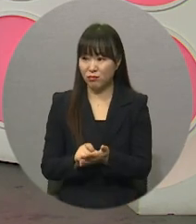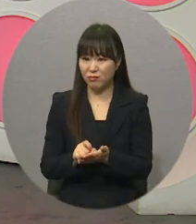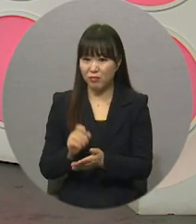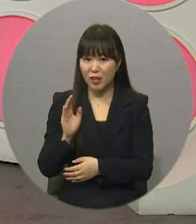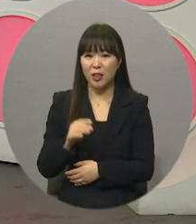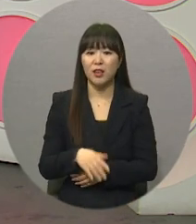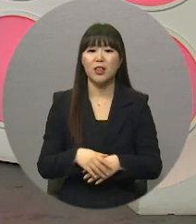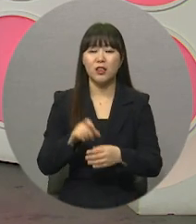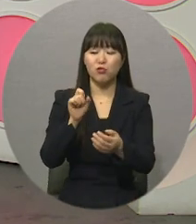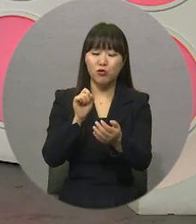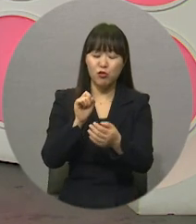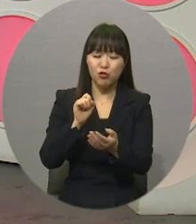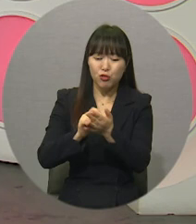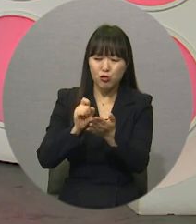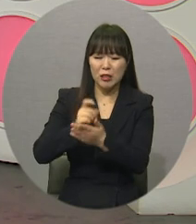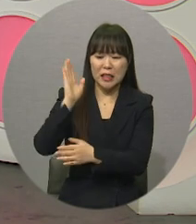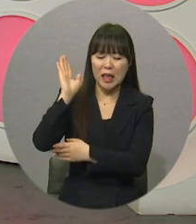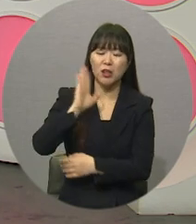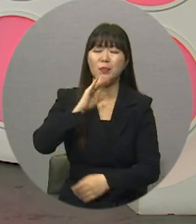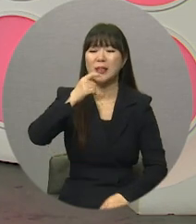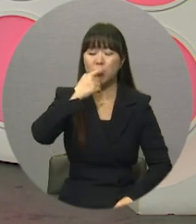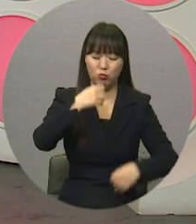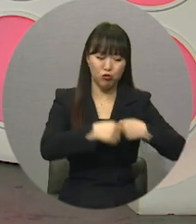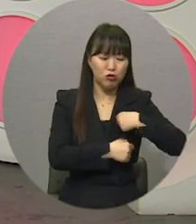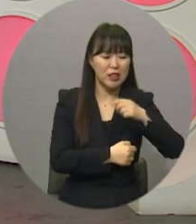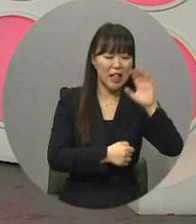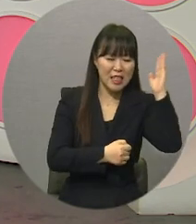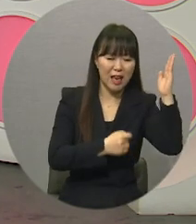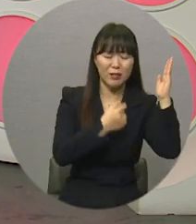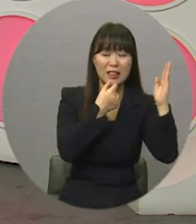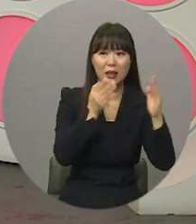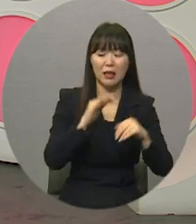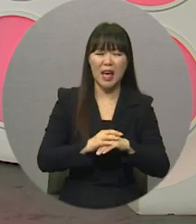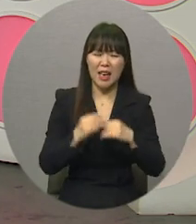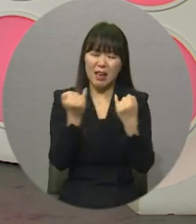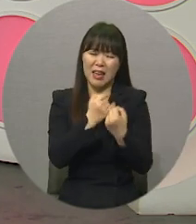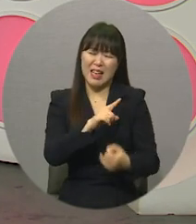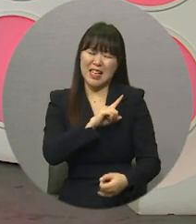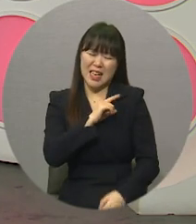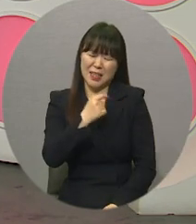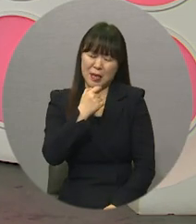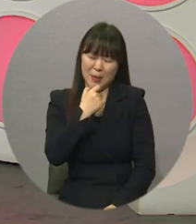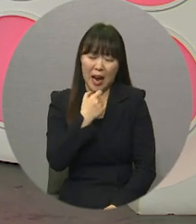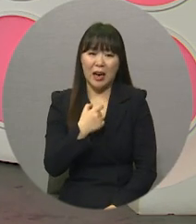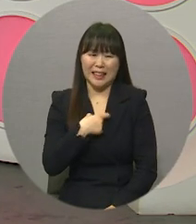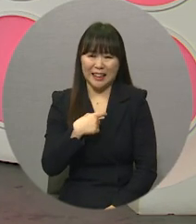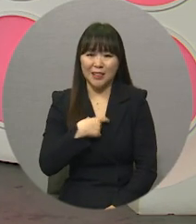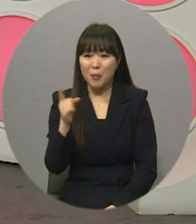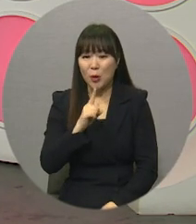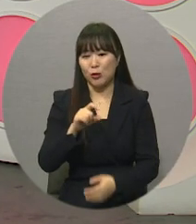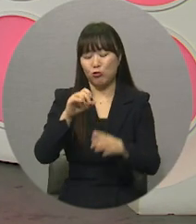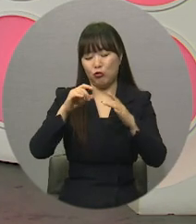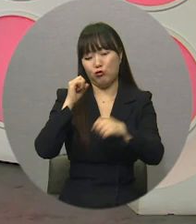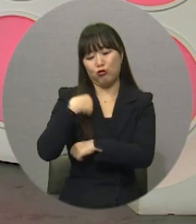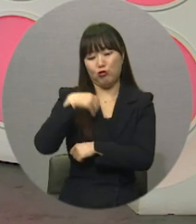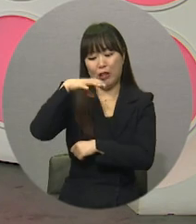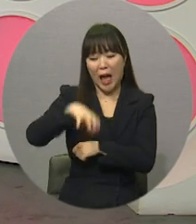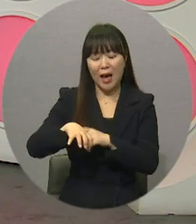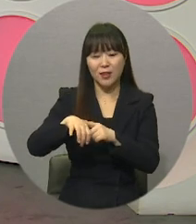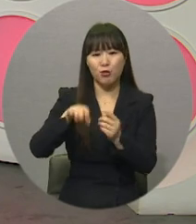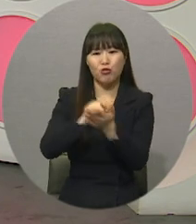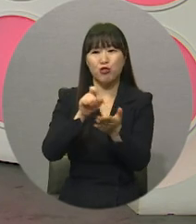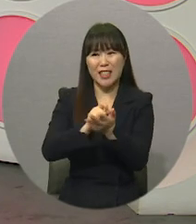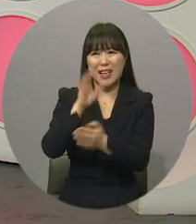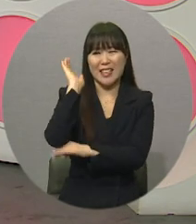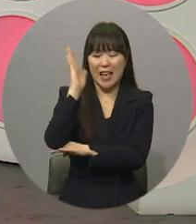얘기. 그러니까 축구 얘기도 싫어하고 어. 군대 얘기도 싫어하는데 네. 여자들이 가장 싫어하는 얘기는 군대에서 축구한 얘기. 아,